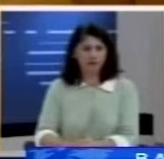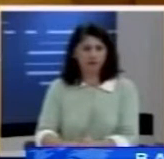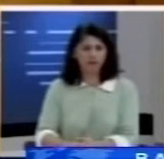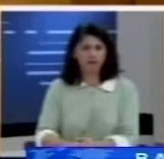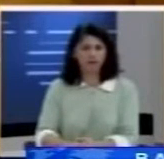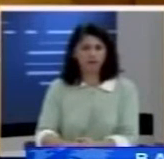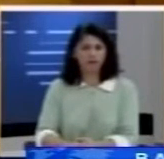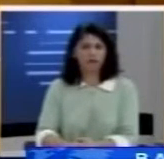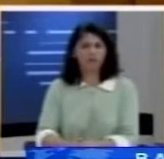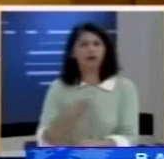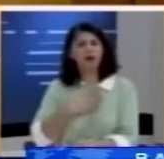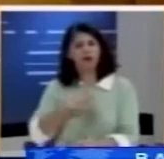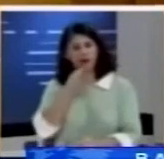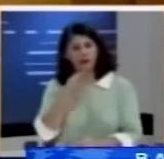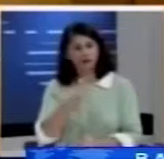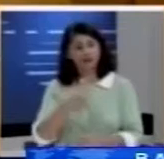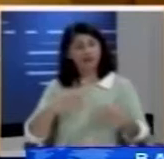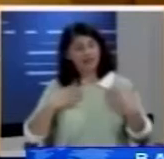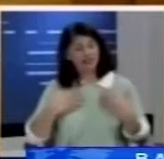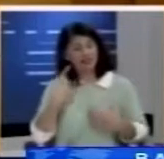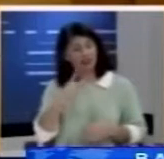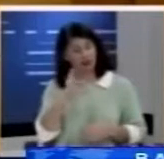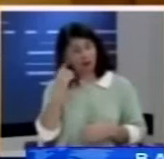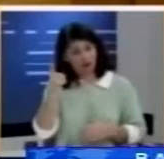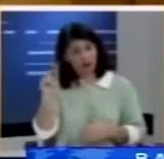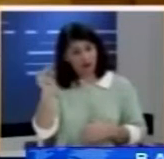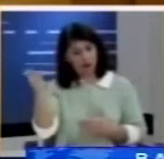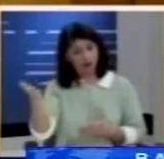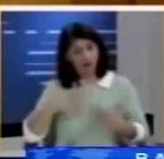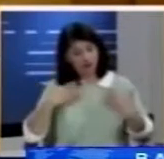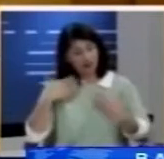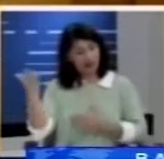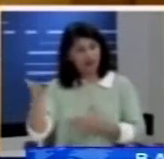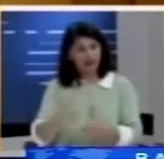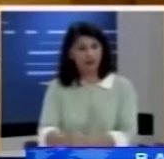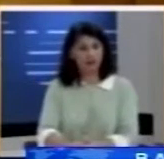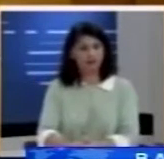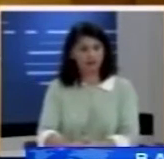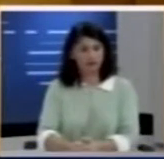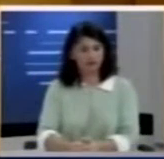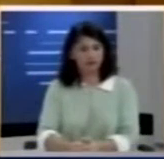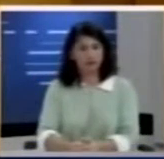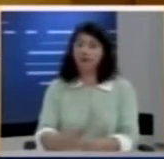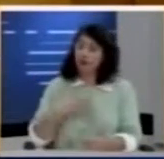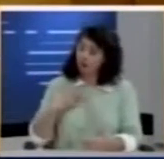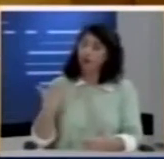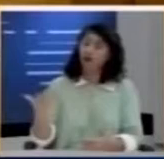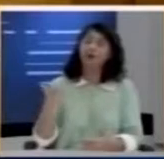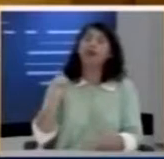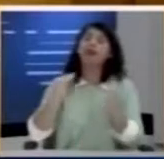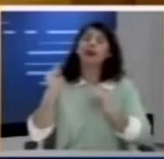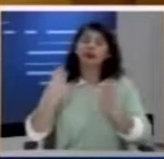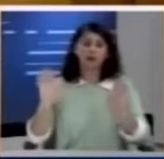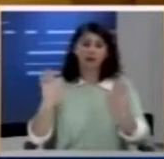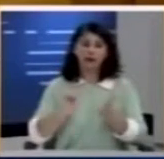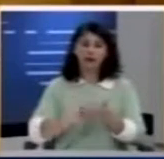το να χαίρεσε την 151 βουλευτή σας. Να τη σας χαίρονται, δεν αμφιβαλώ. Σας